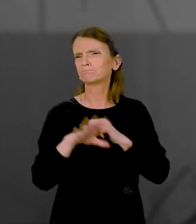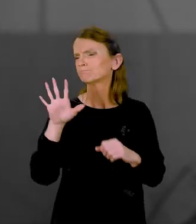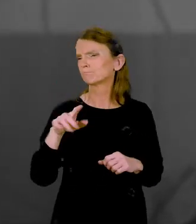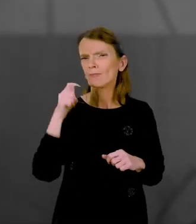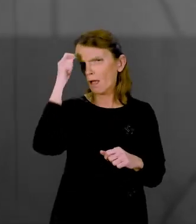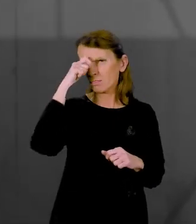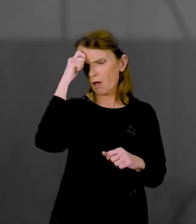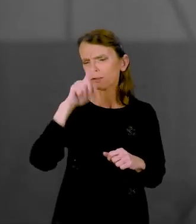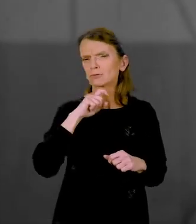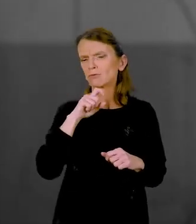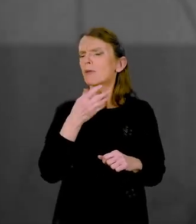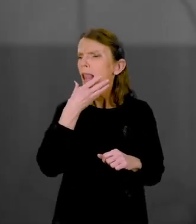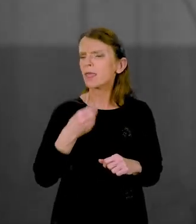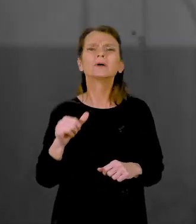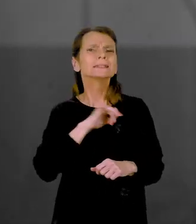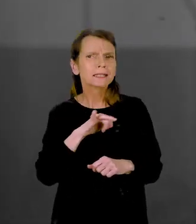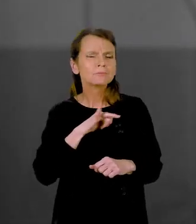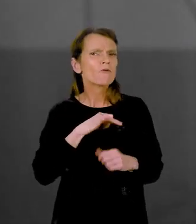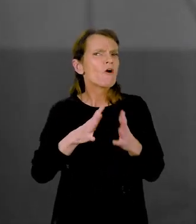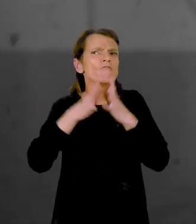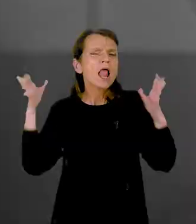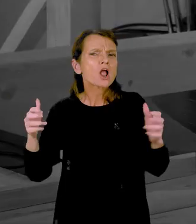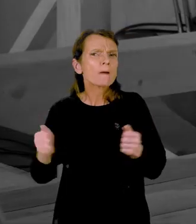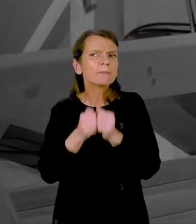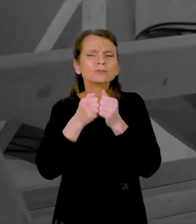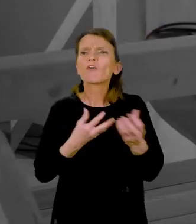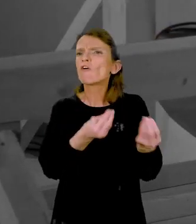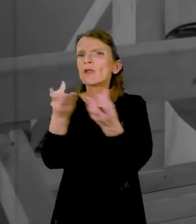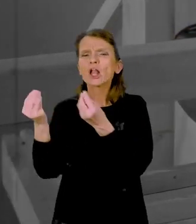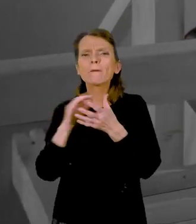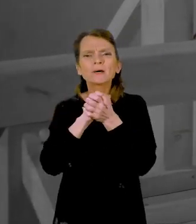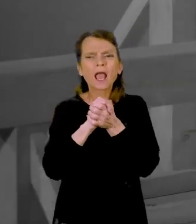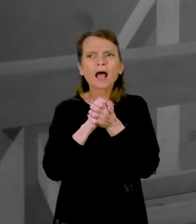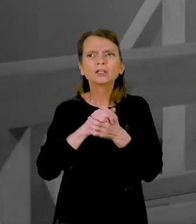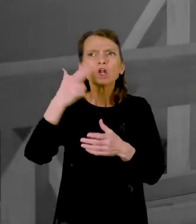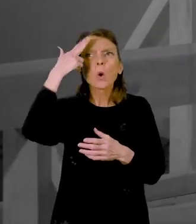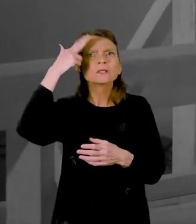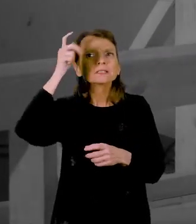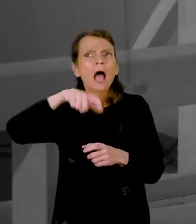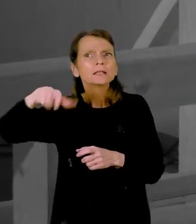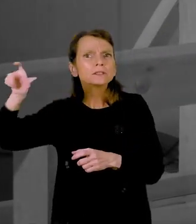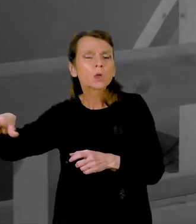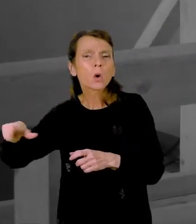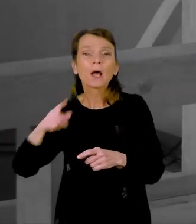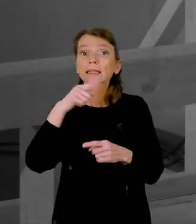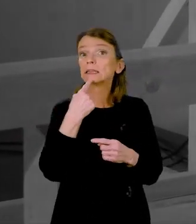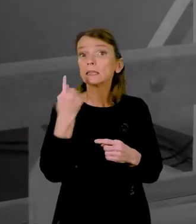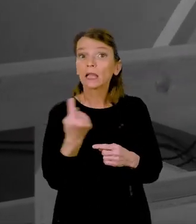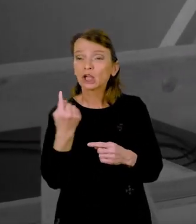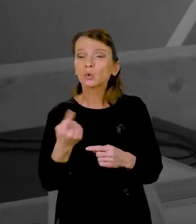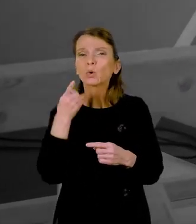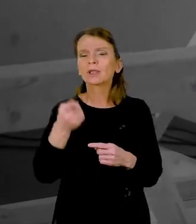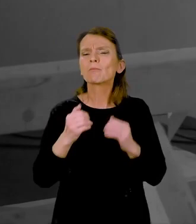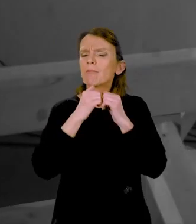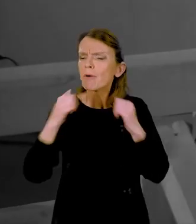Nore zgodbe. Lepo, zanimivo, veliko mesto, veliko prijateljev, veliko znancev in nekdo, ki